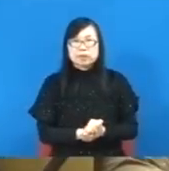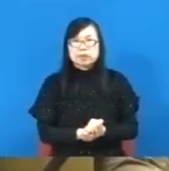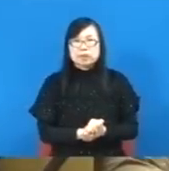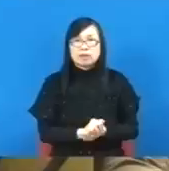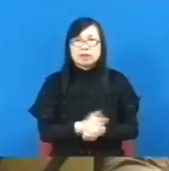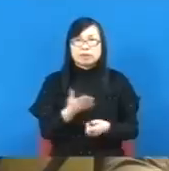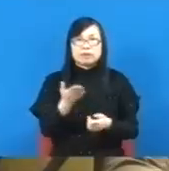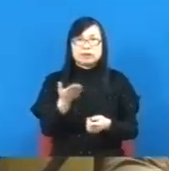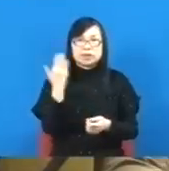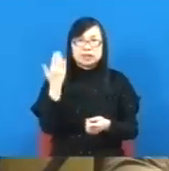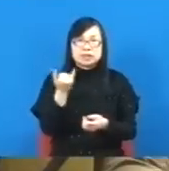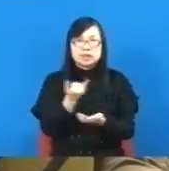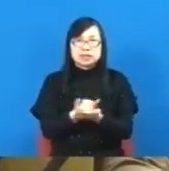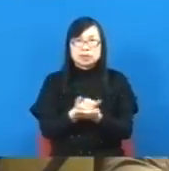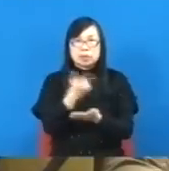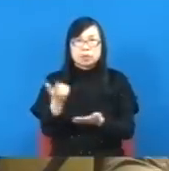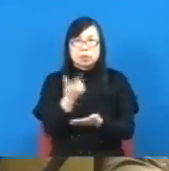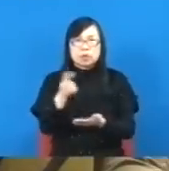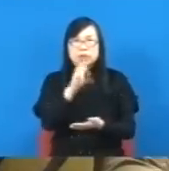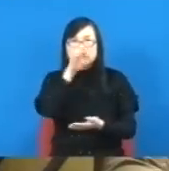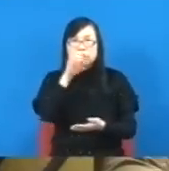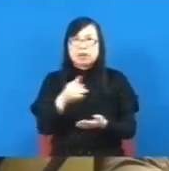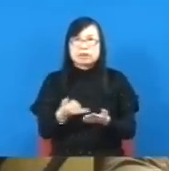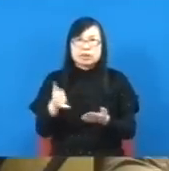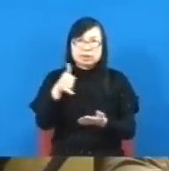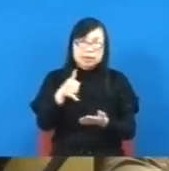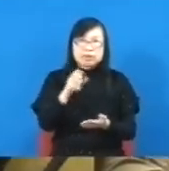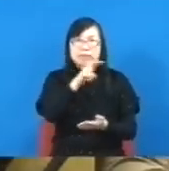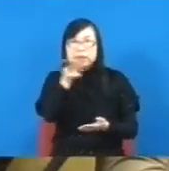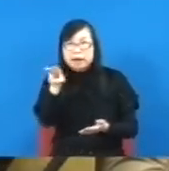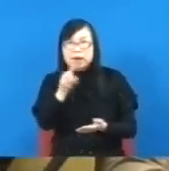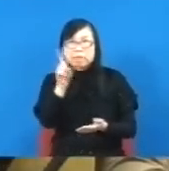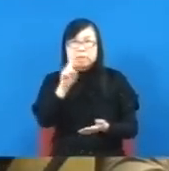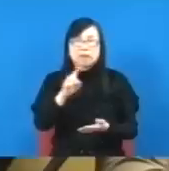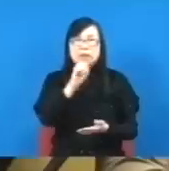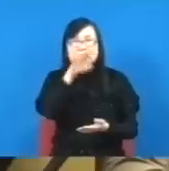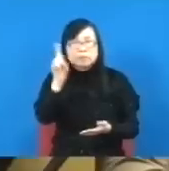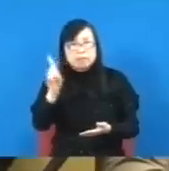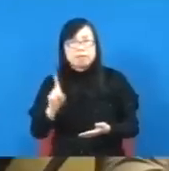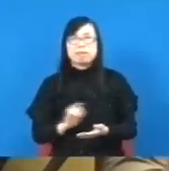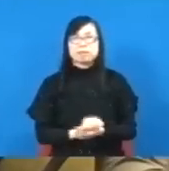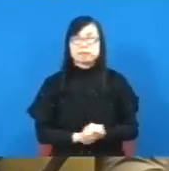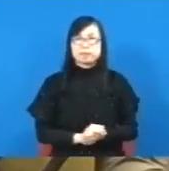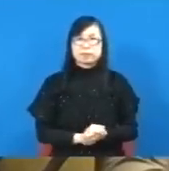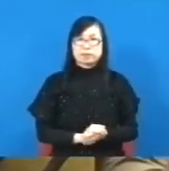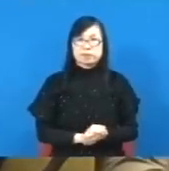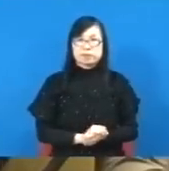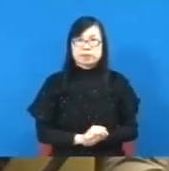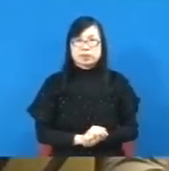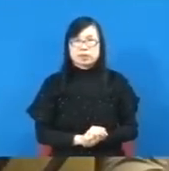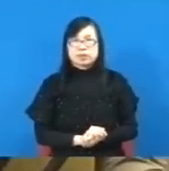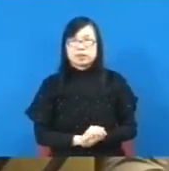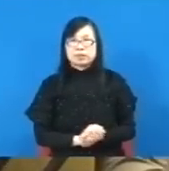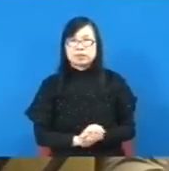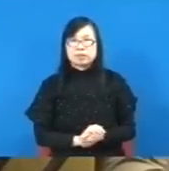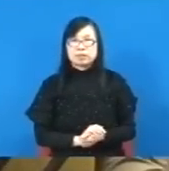詩人都死咗幾百年嘅，你又提起佢，又起身睇下，咦？咩邊個邊條木水又講我啲嘢咧？咁樣，即係佢而家串到温家寶先。